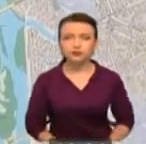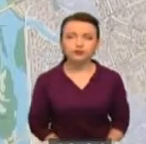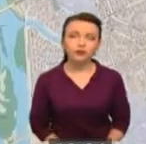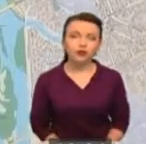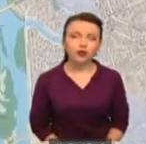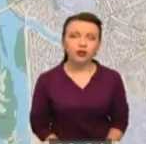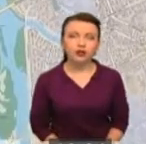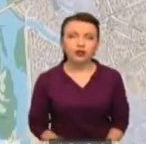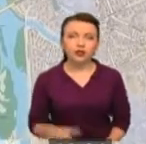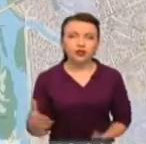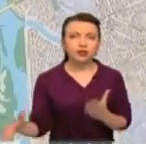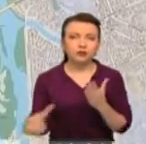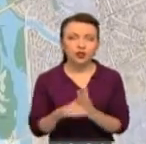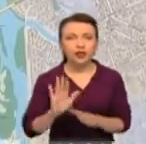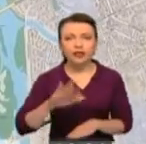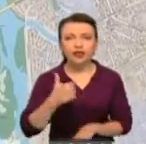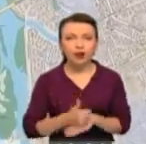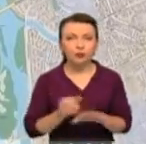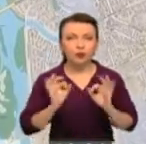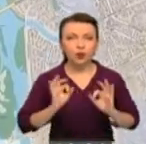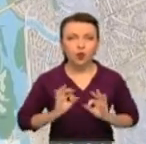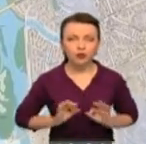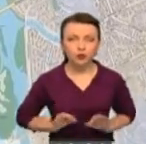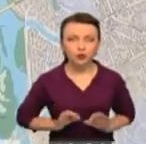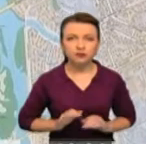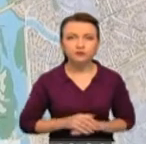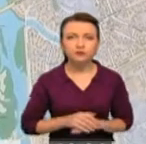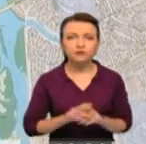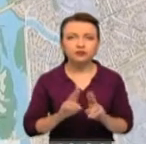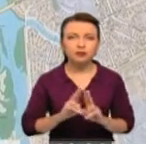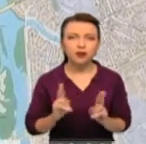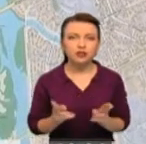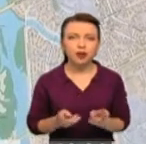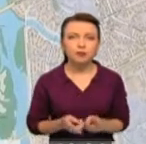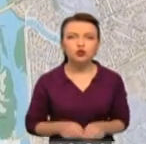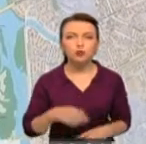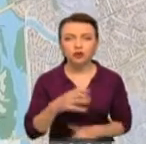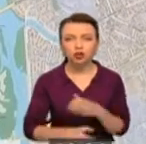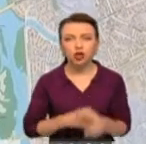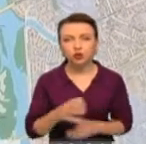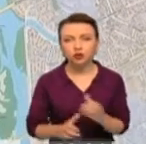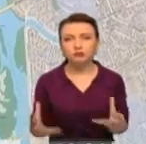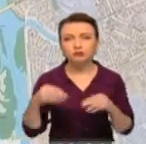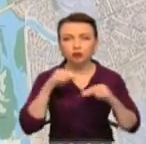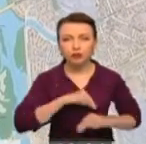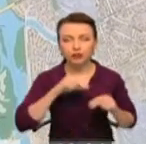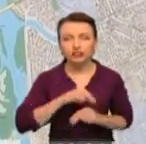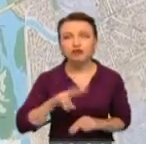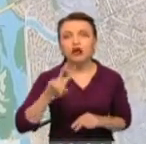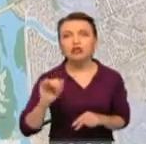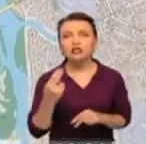За сприяння Генеральної прокуратури, Департаменту міжнародного співробітництва, Національної